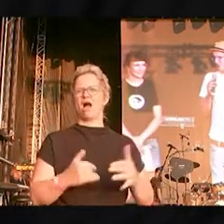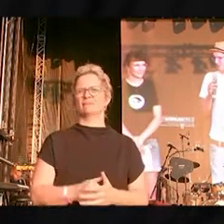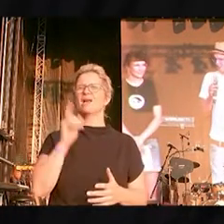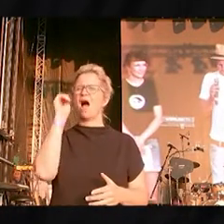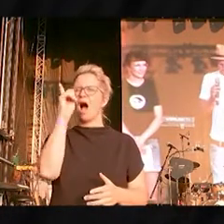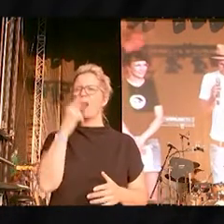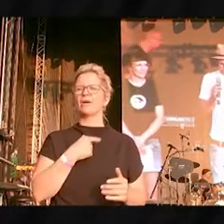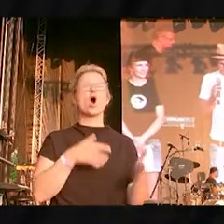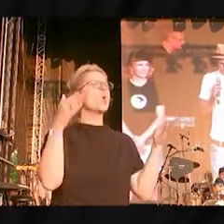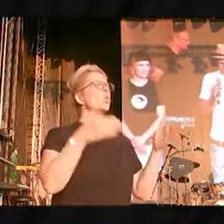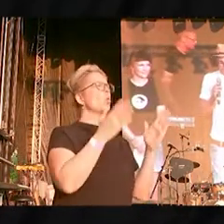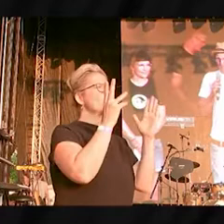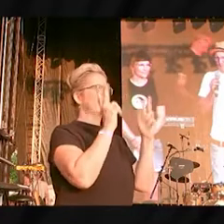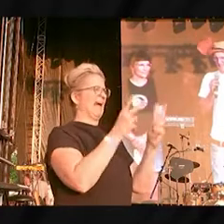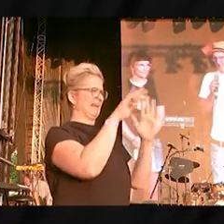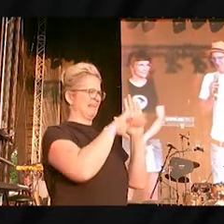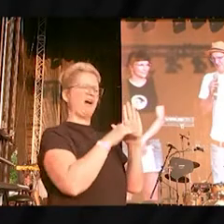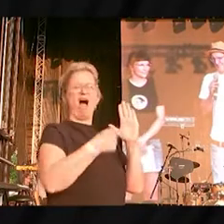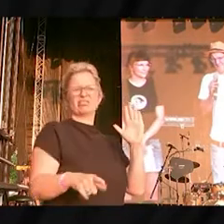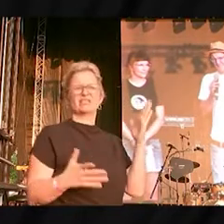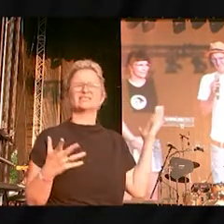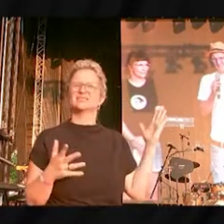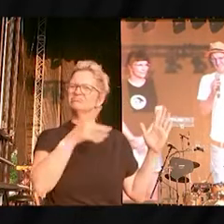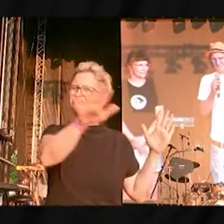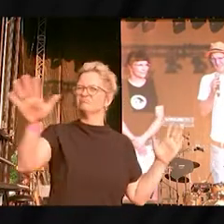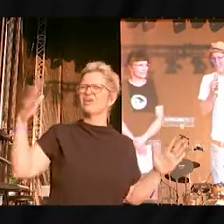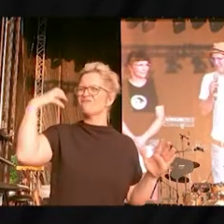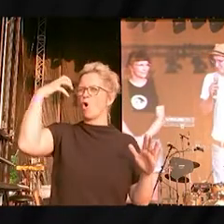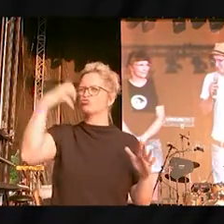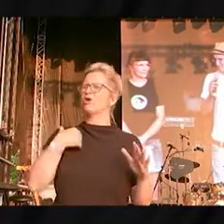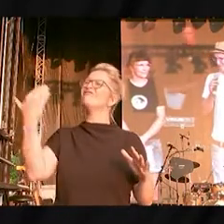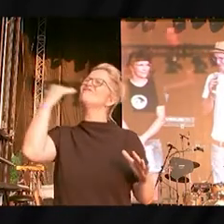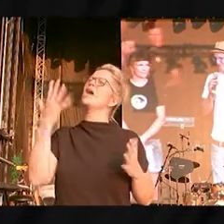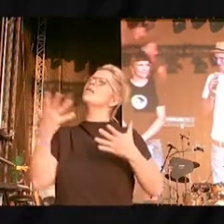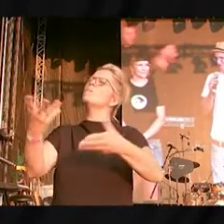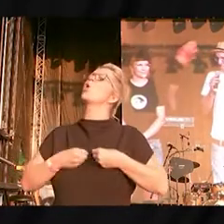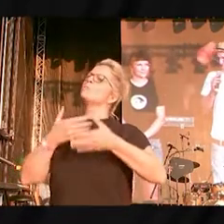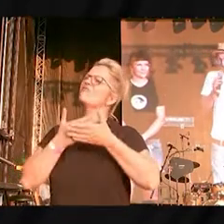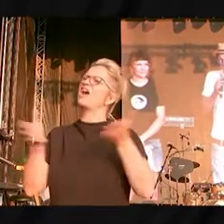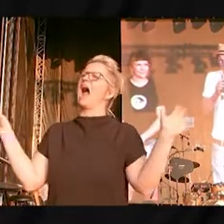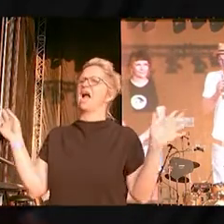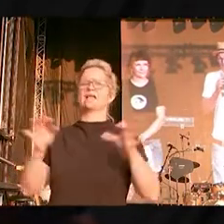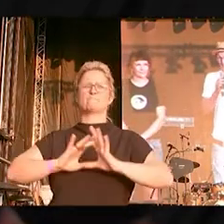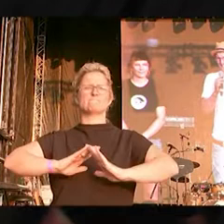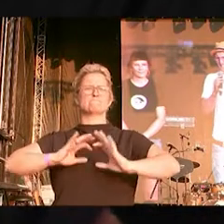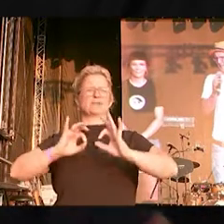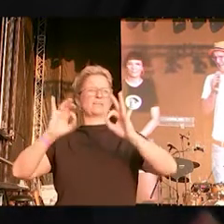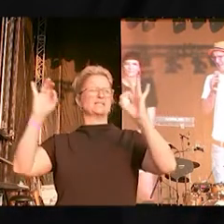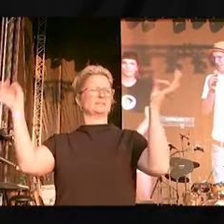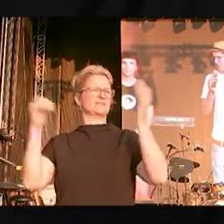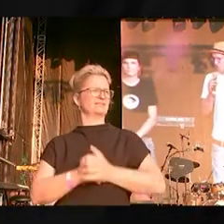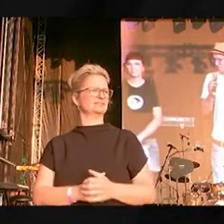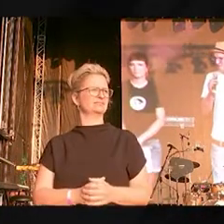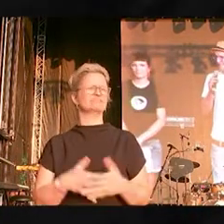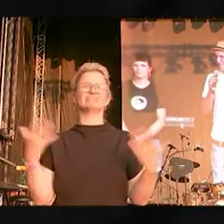unsere Grundrechte. Wann haben wir das letzte Mal Freiheiten gewonnen? Wann wurde das letzte Mal